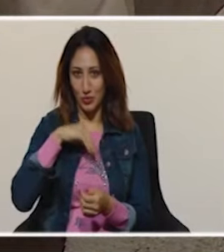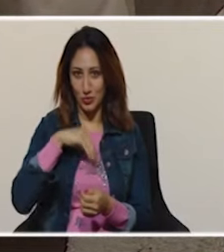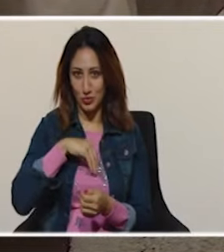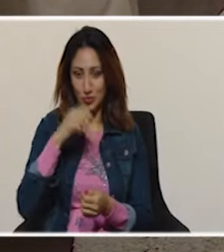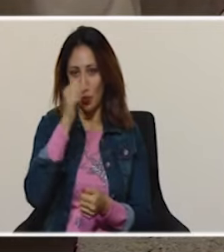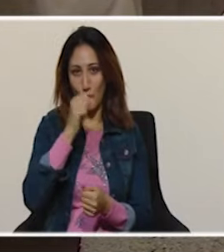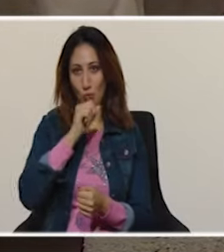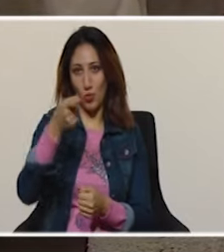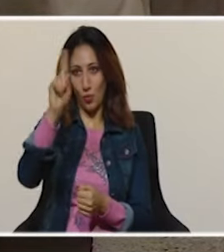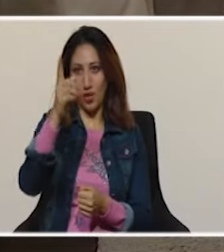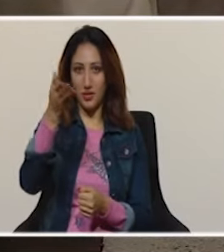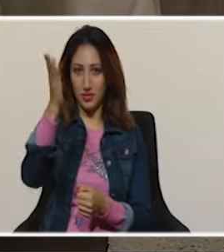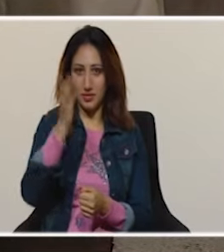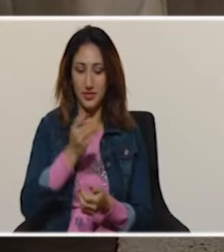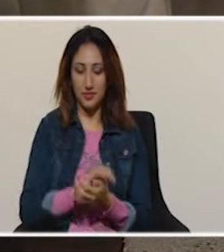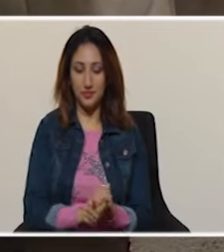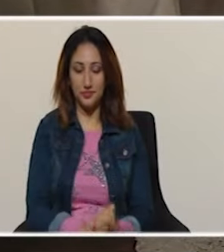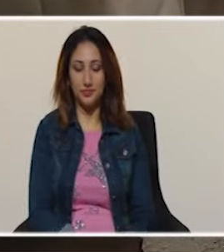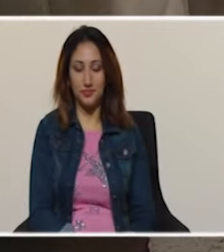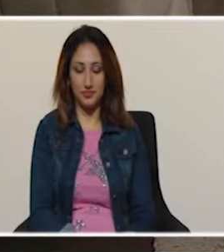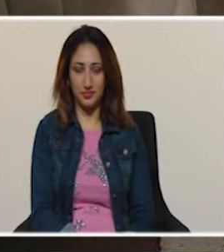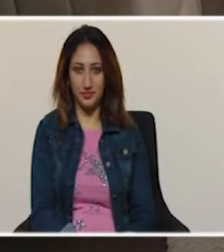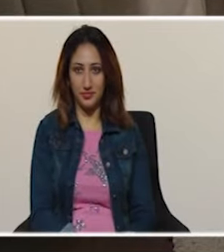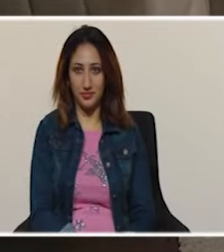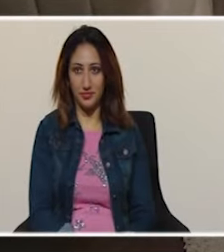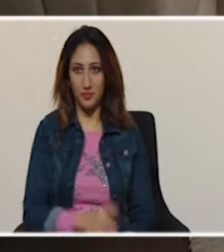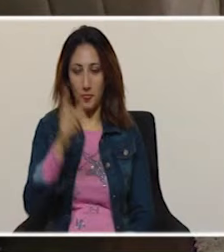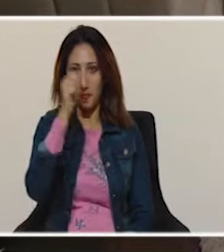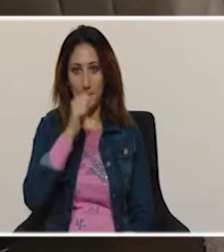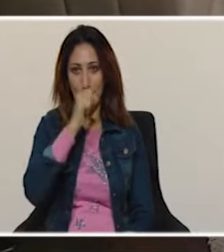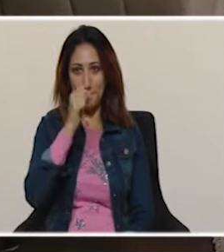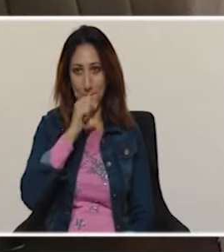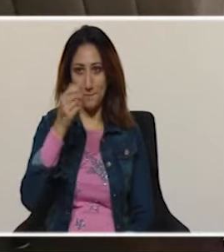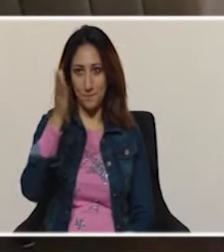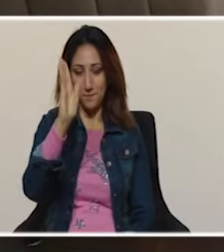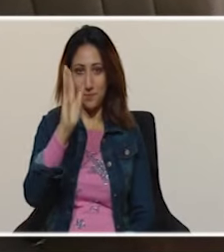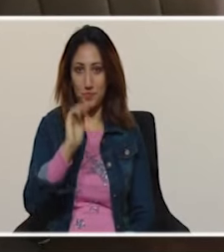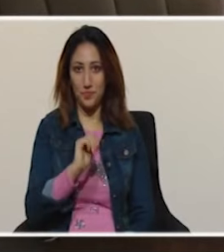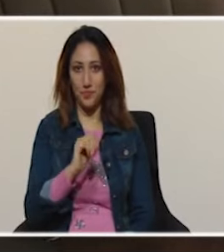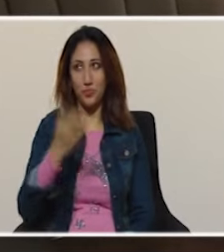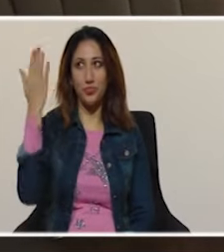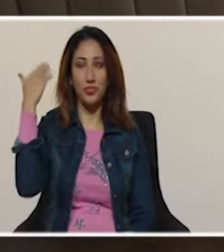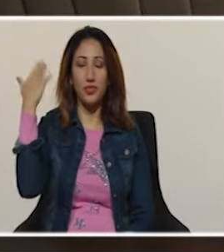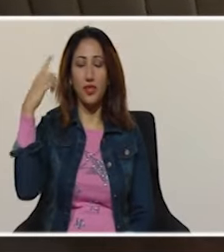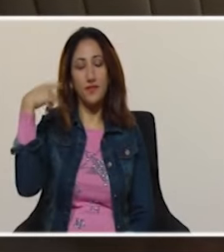يلا. بس ما يموتش. هنضلنا بالبوس من ايام الاسود والابيض. بس ما يموتش